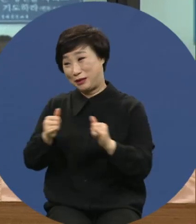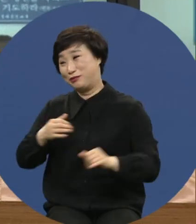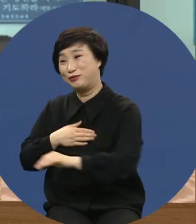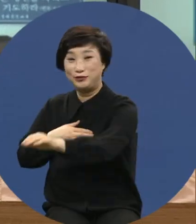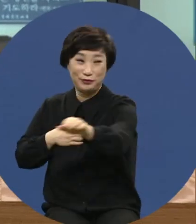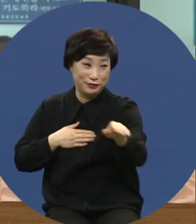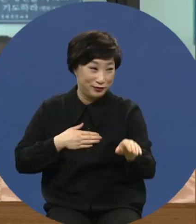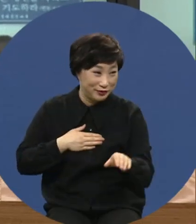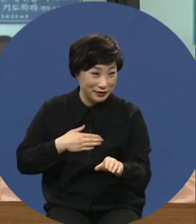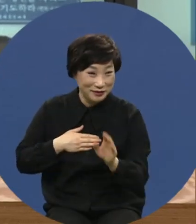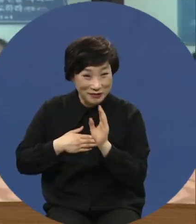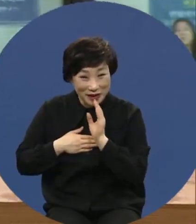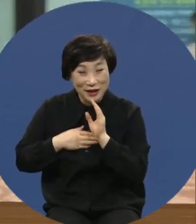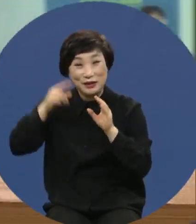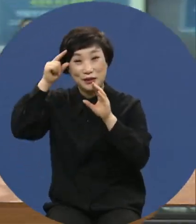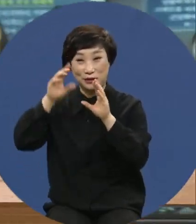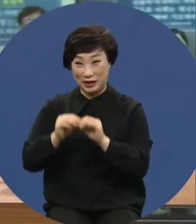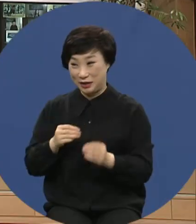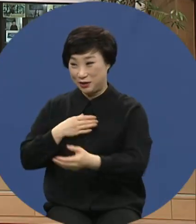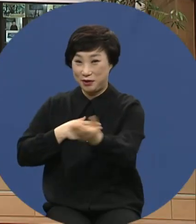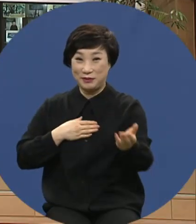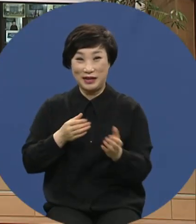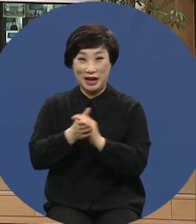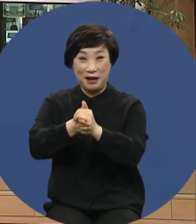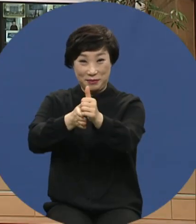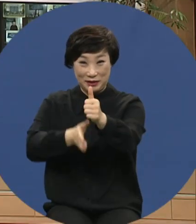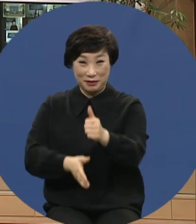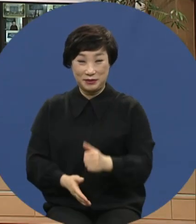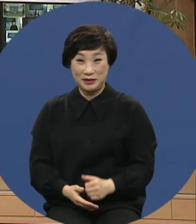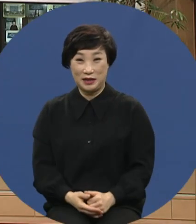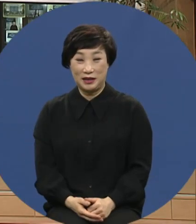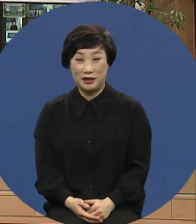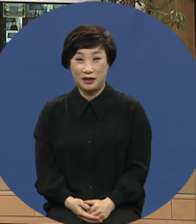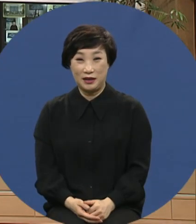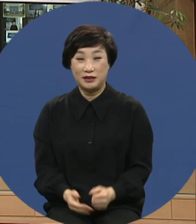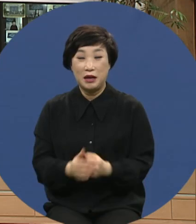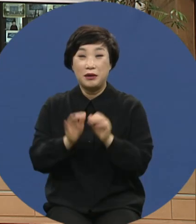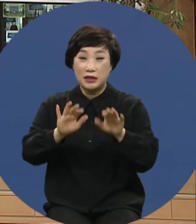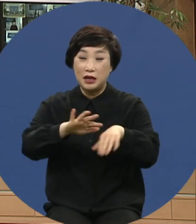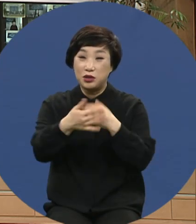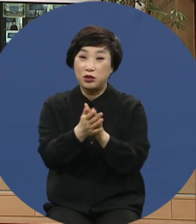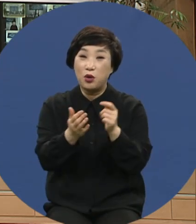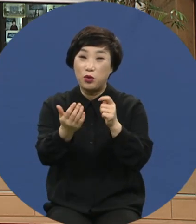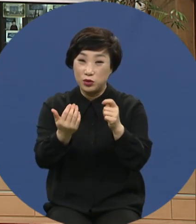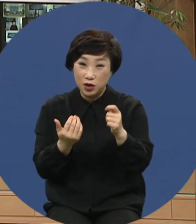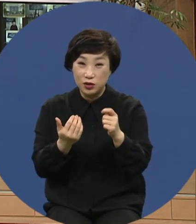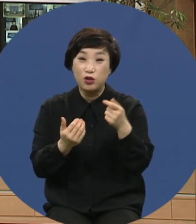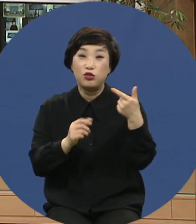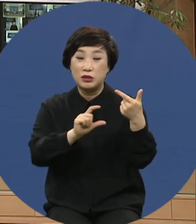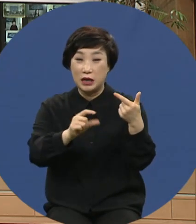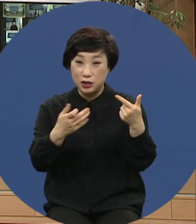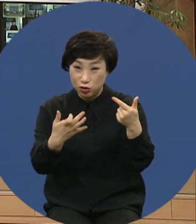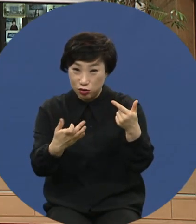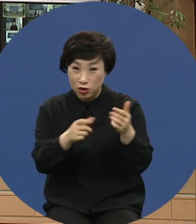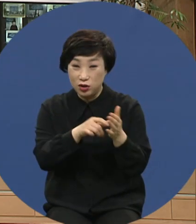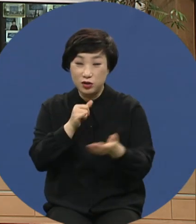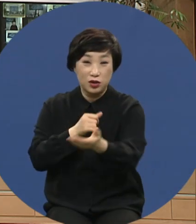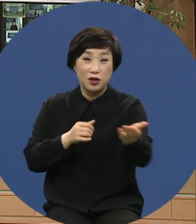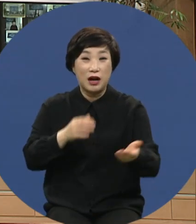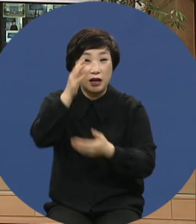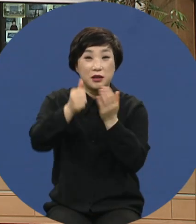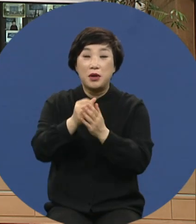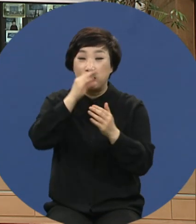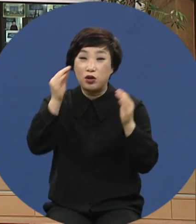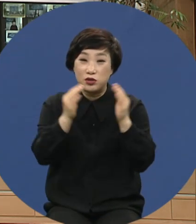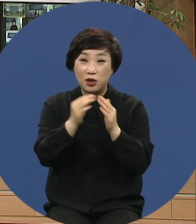자들입니다. 동의하시면 아멘 합시다. 그래도 고린도전서 6장 19절에도 너희가 하나님의 전인